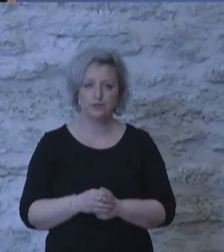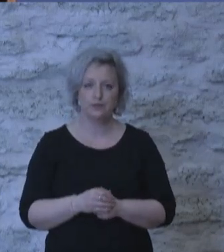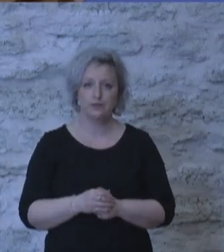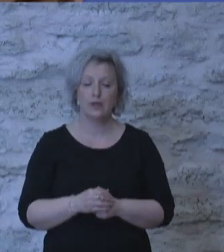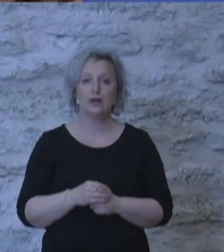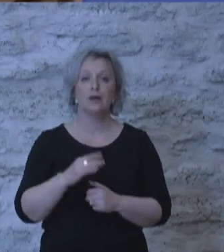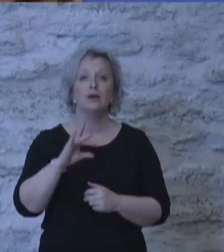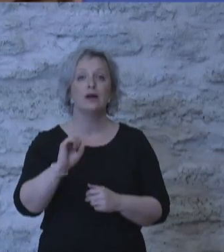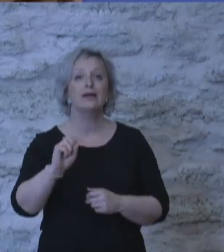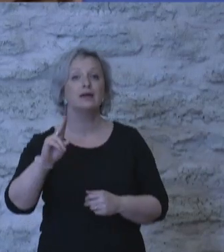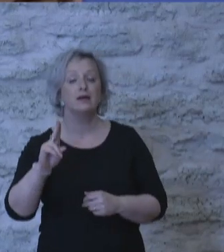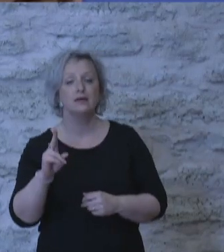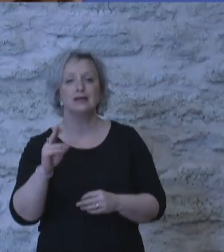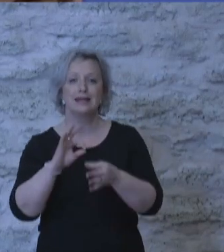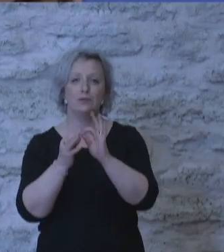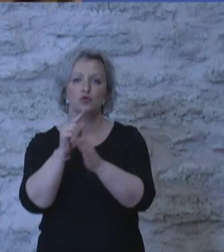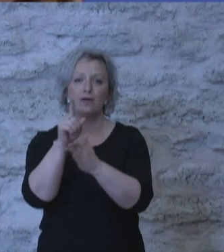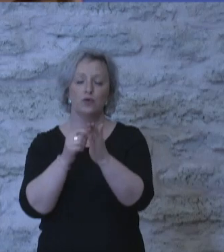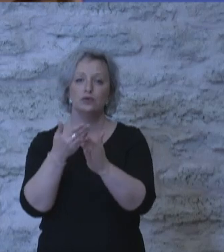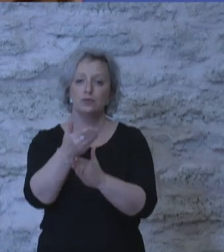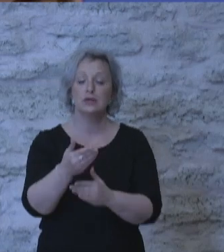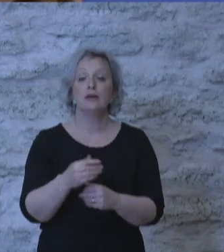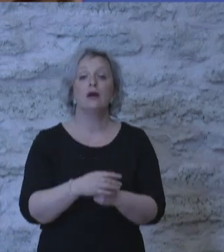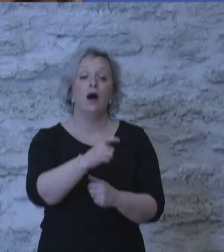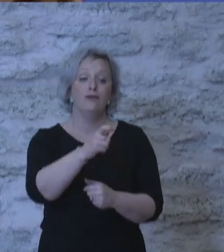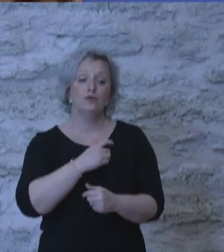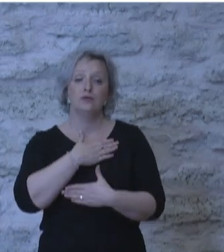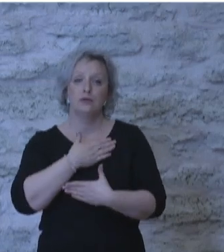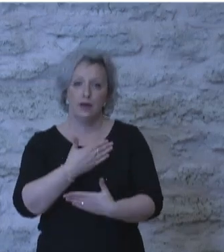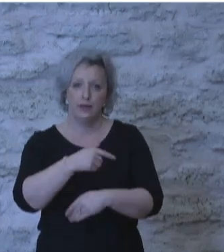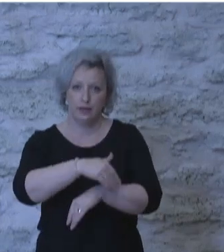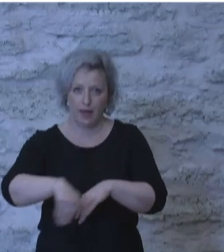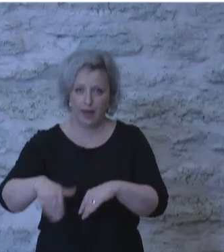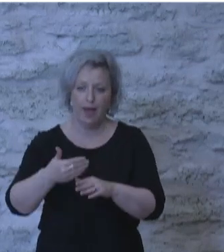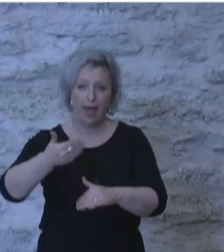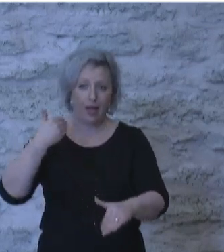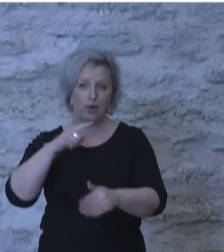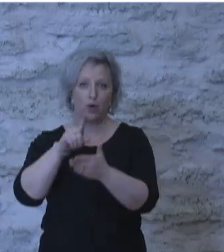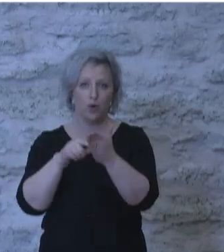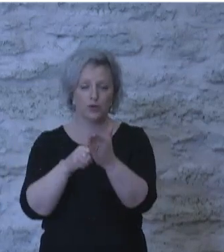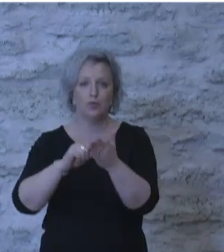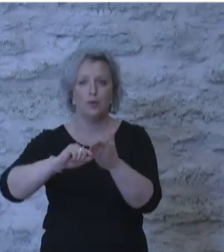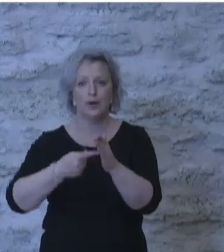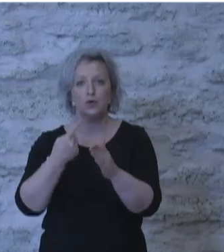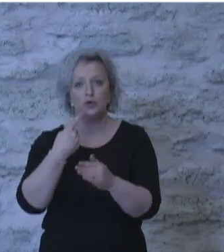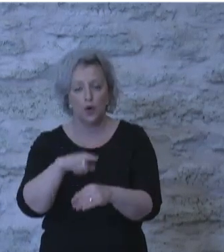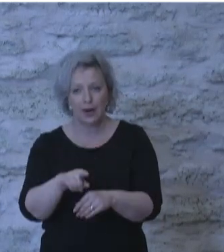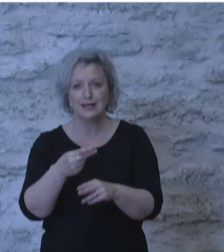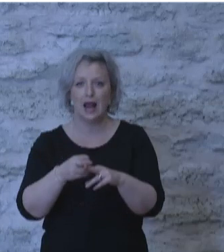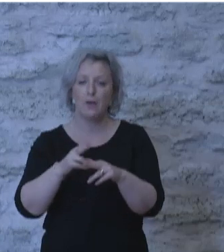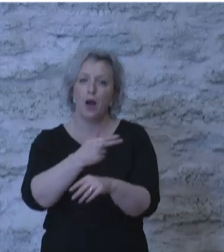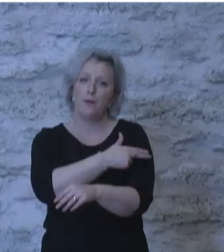Katri Raik, tähtsustav küsimus, palun. Tähvastus, eespinu ja heemine küsimus oli tingitud sellest, et politseinike põhiaridus ja